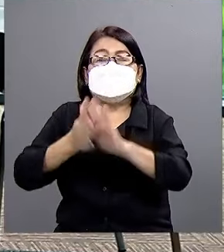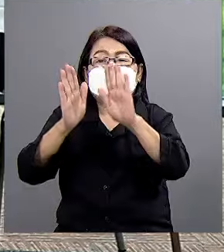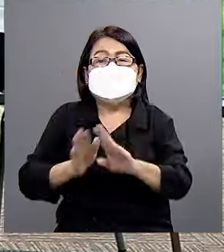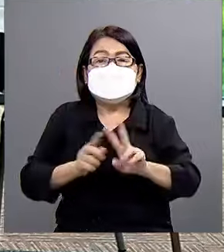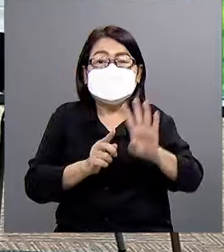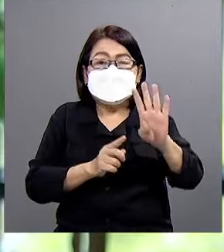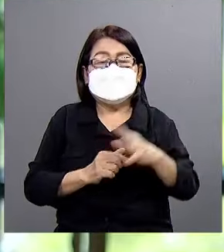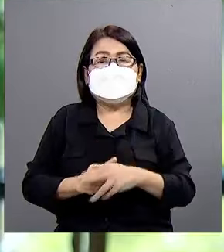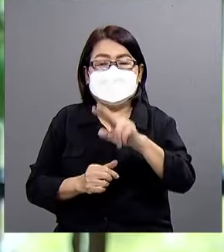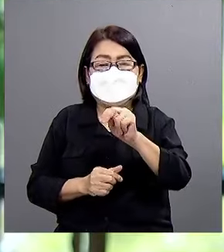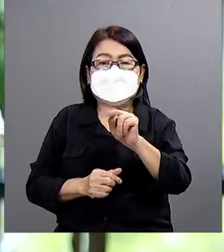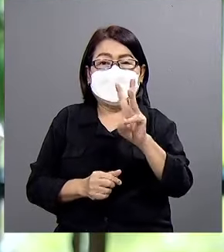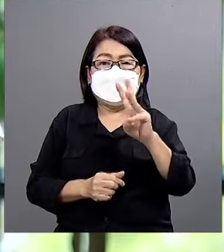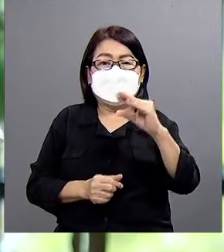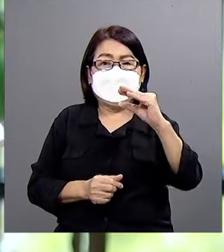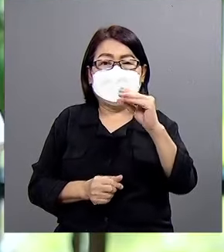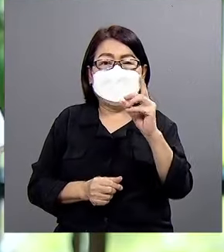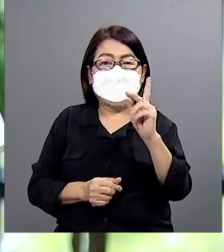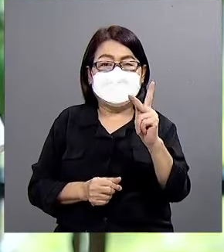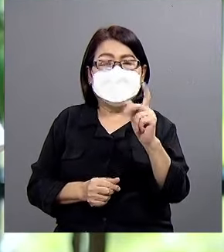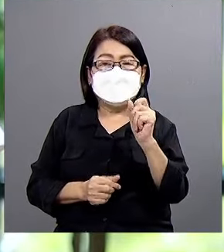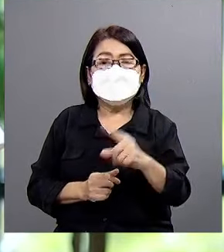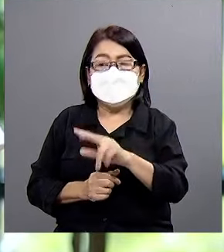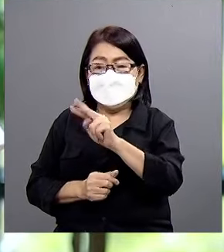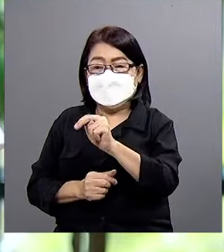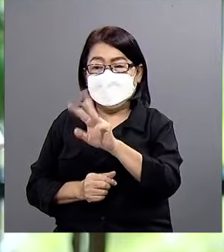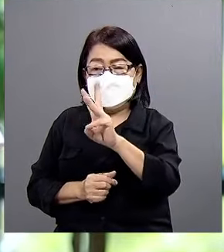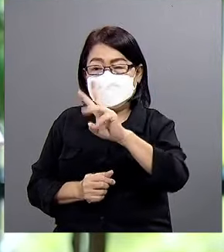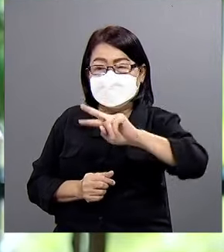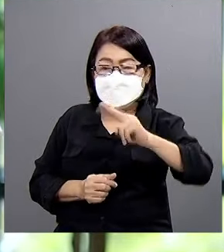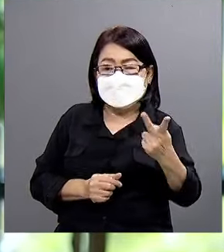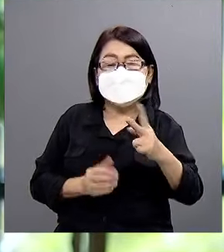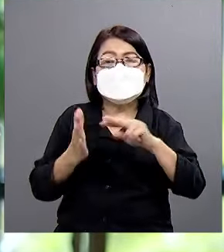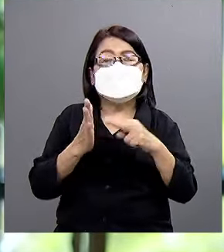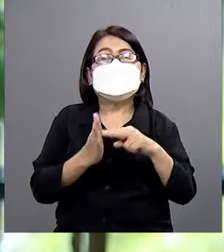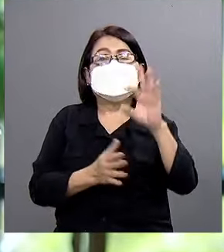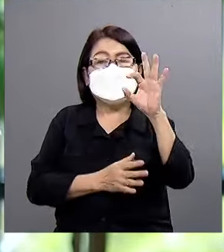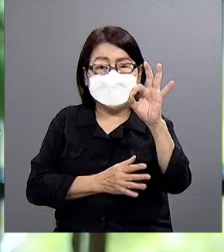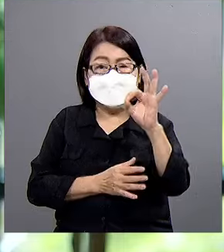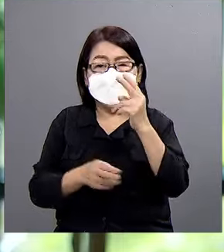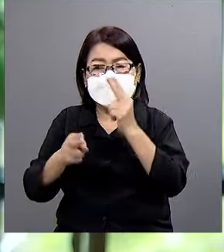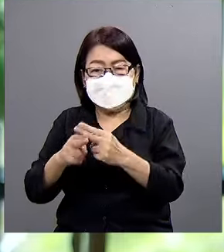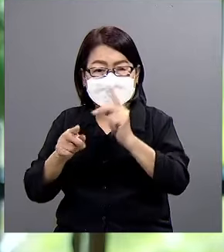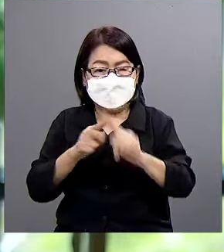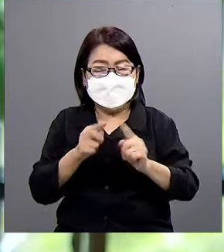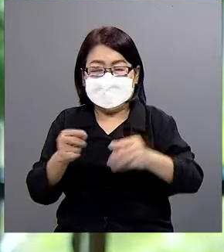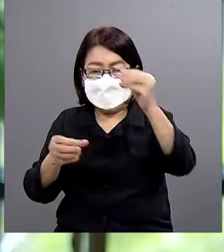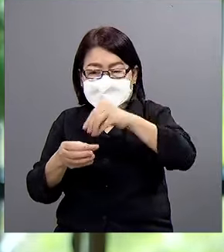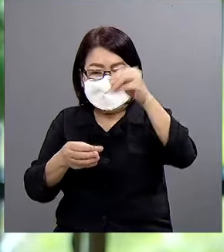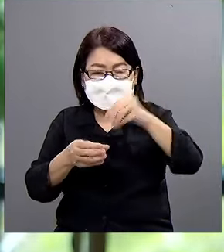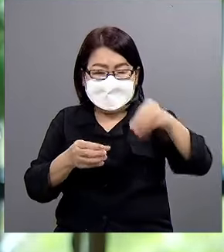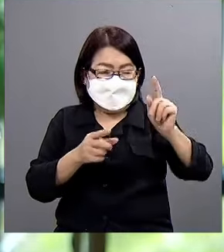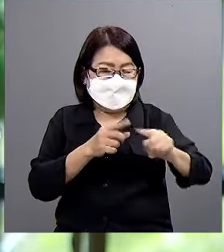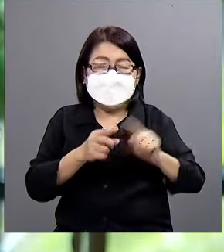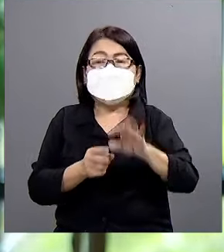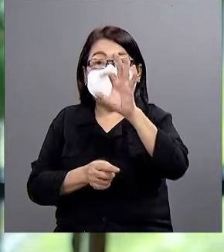วะเนี่ยแปลว่า9นั้นนวะ9เนี่ยก็คือเอายาหอมที่ใส่โกรดเนี่ยทั้ง9ชนิดกักกิ้งกักกาโกรดมะพร้าวโกรดกระดูก